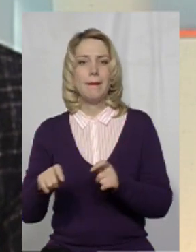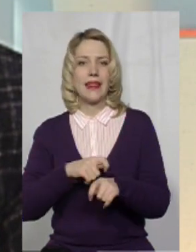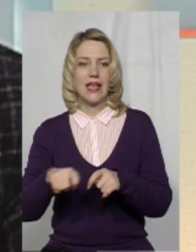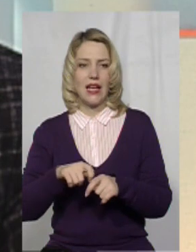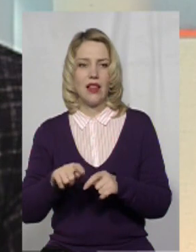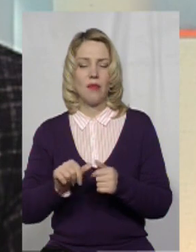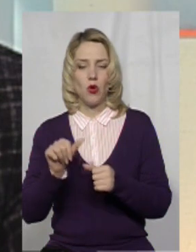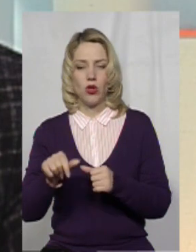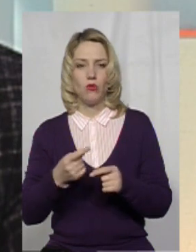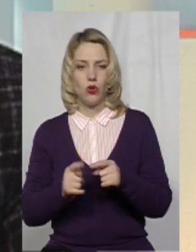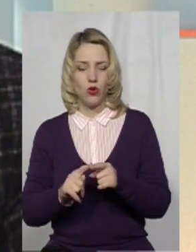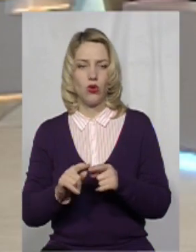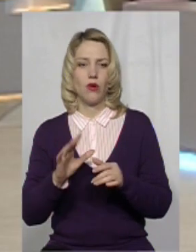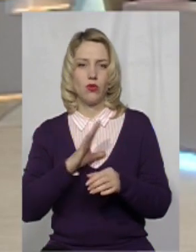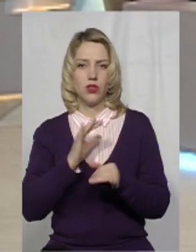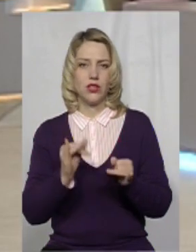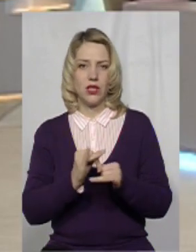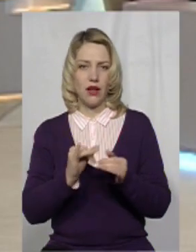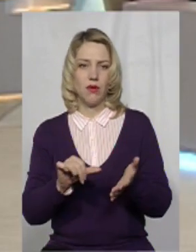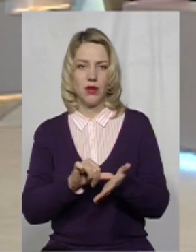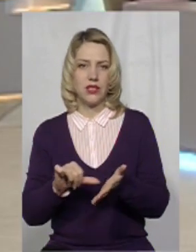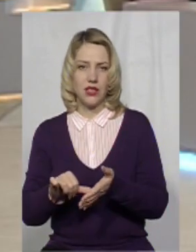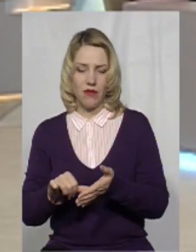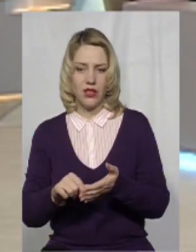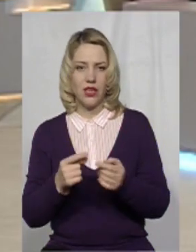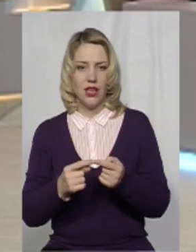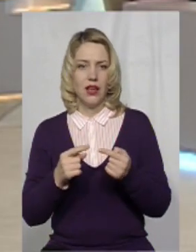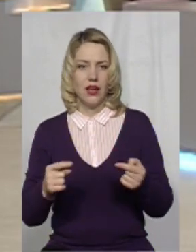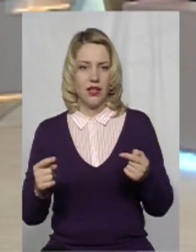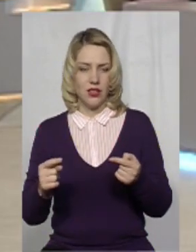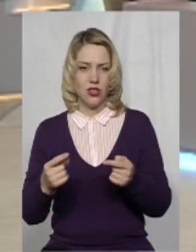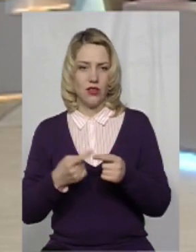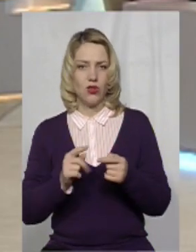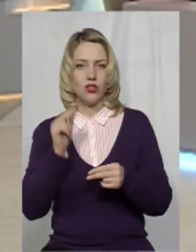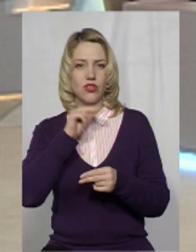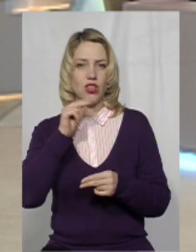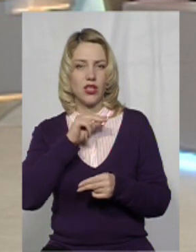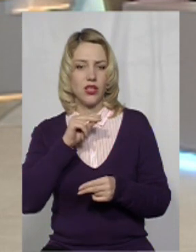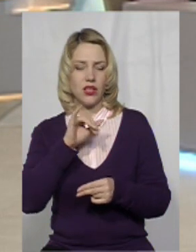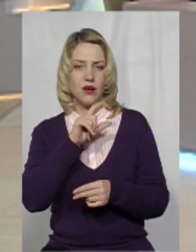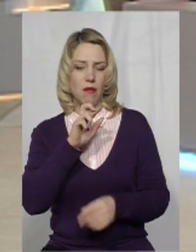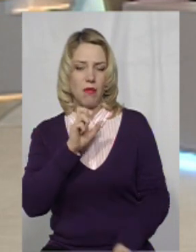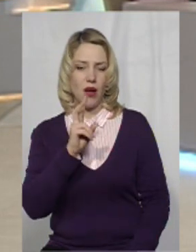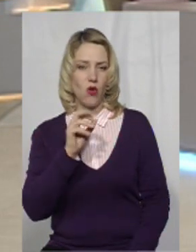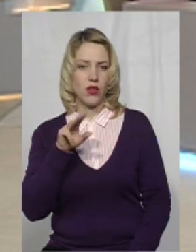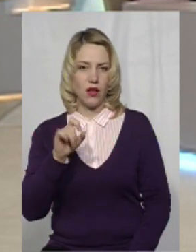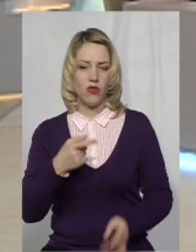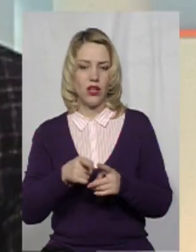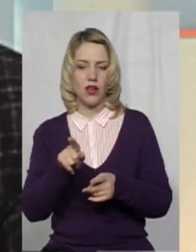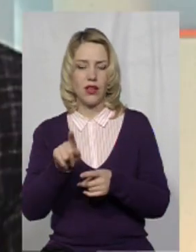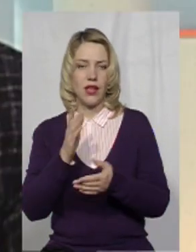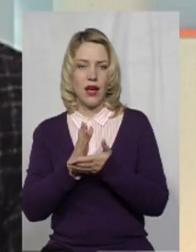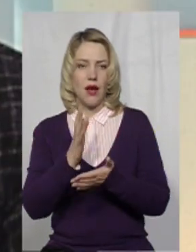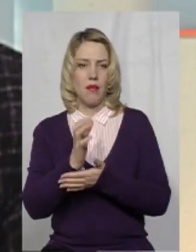того, досить цікаві були представлені речі, навіть оці чаї з Бакоти. Да? Вони мають шалений потенціал, тому